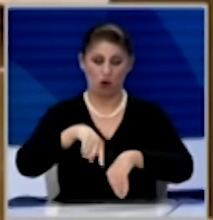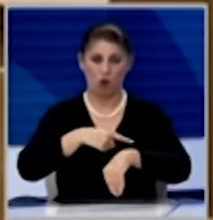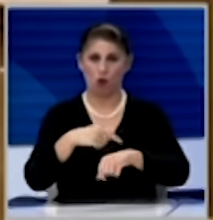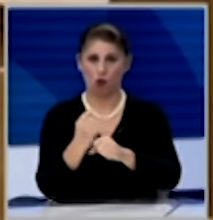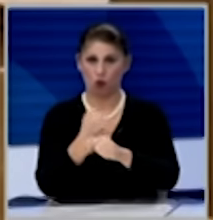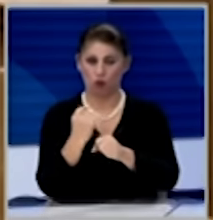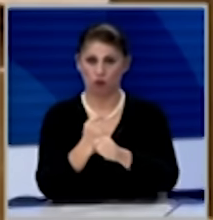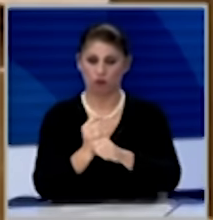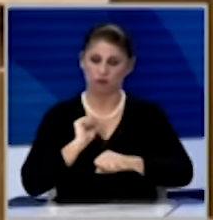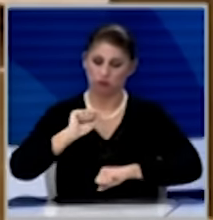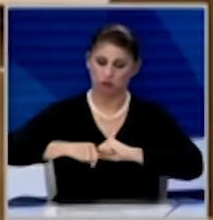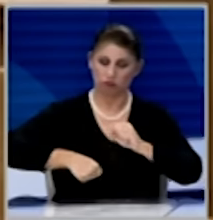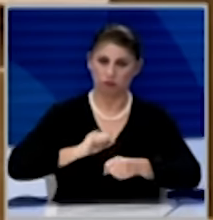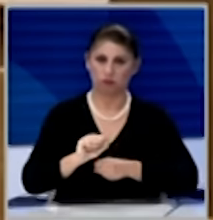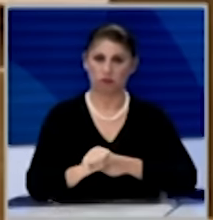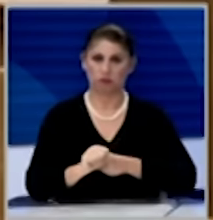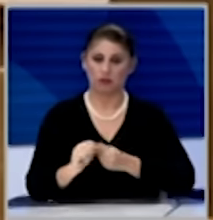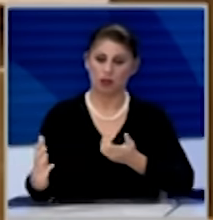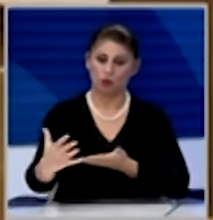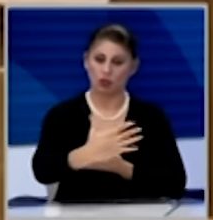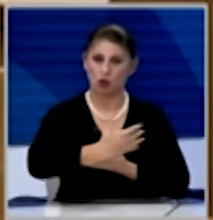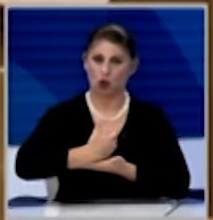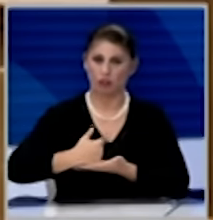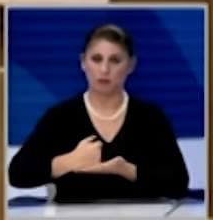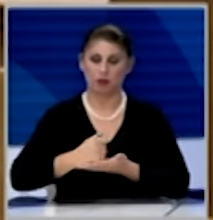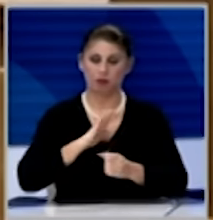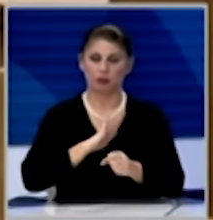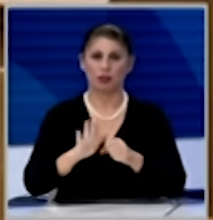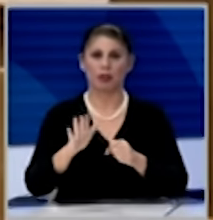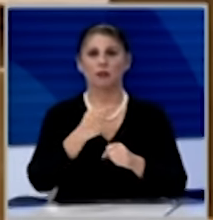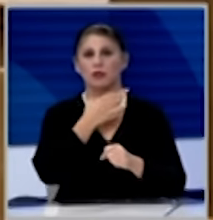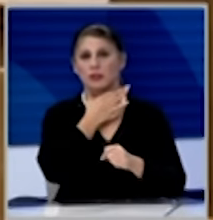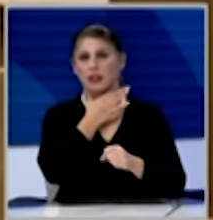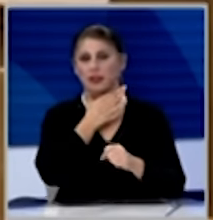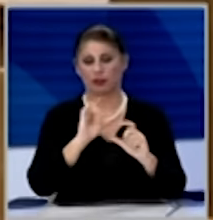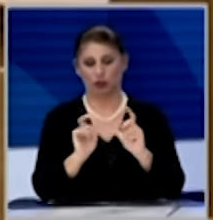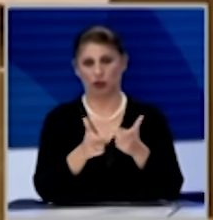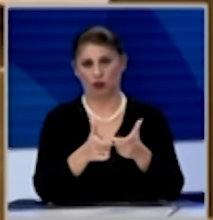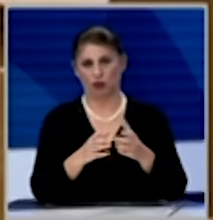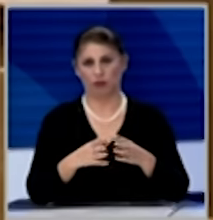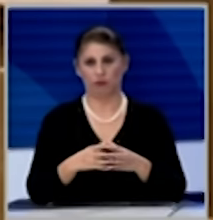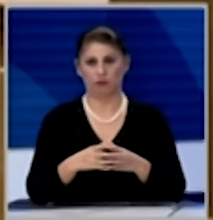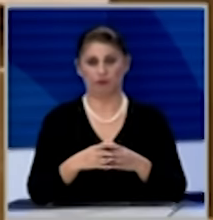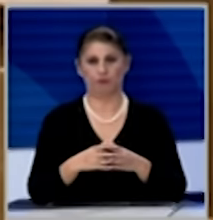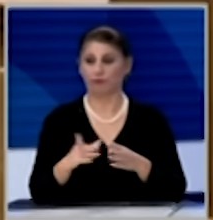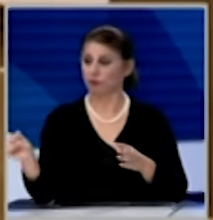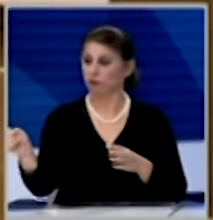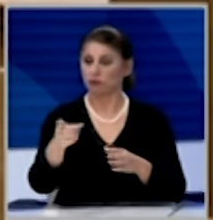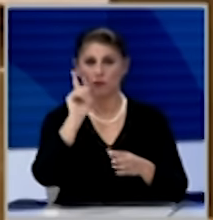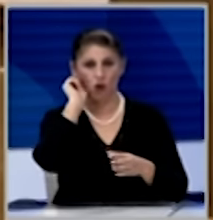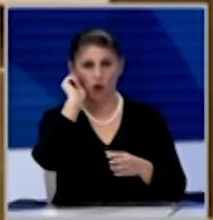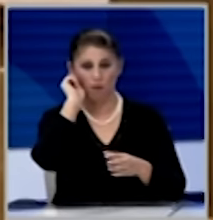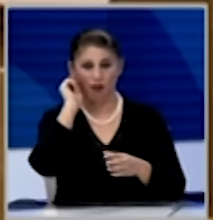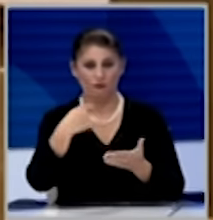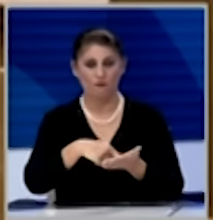δουλειάς παλεύουν να βγάλουν ένα εισόδημα για να καλύψουν ανάγκες των οικογενειών τους αυτούς που ονομάζεται